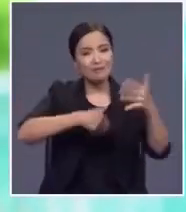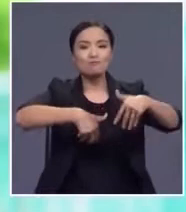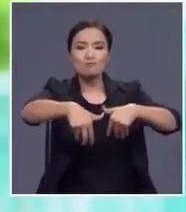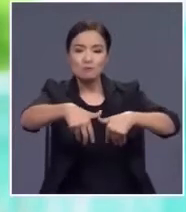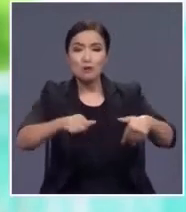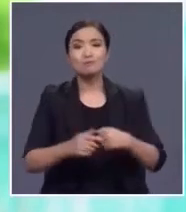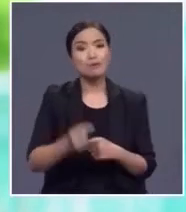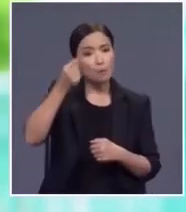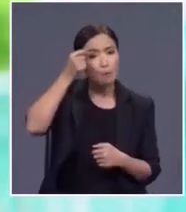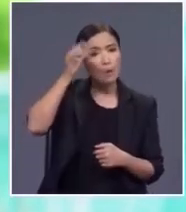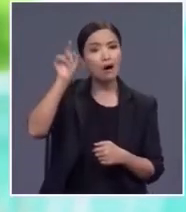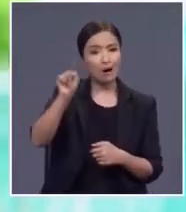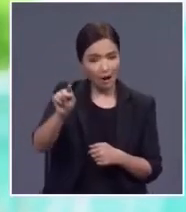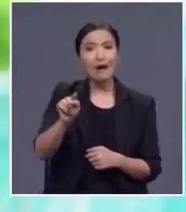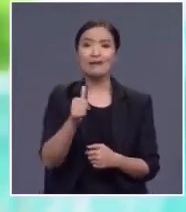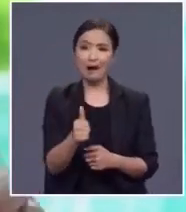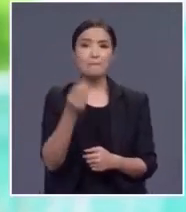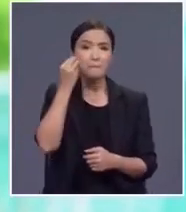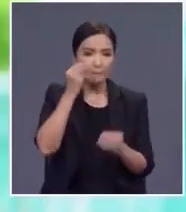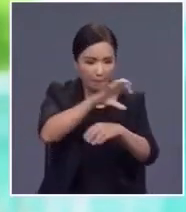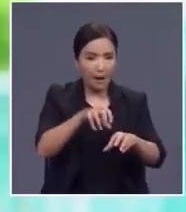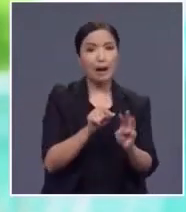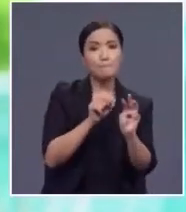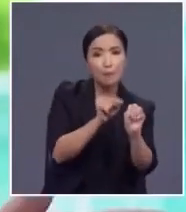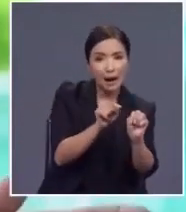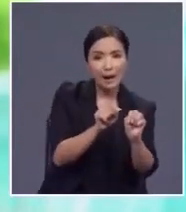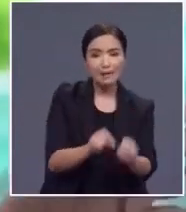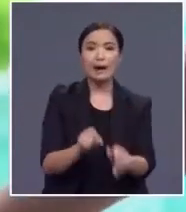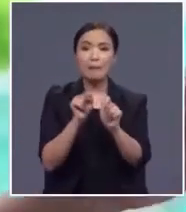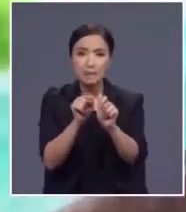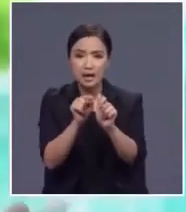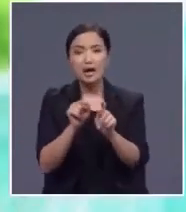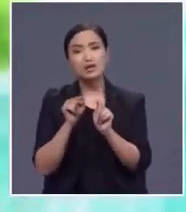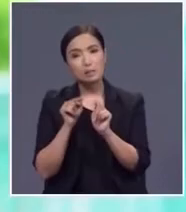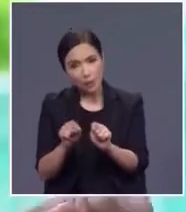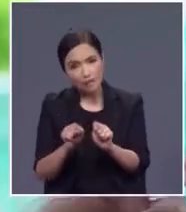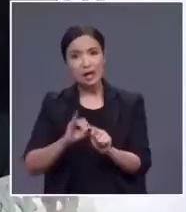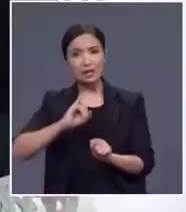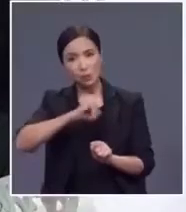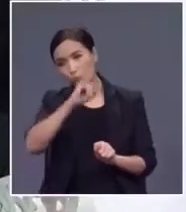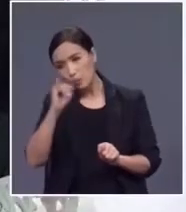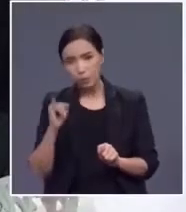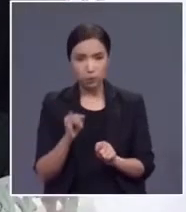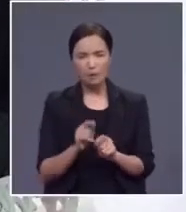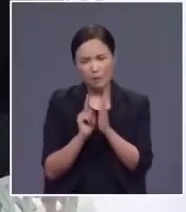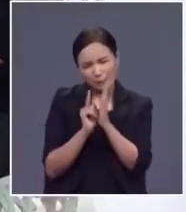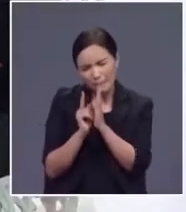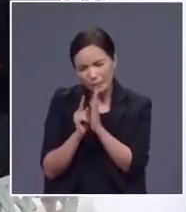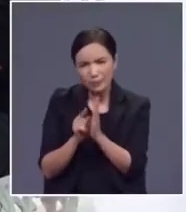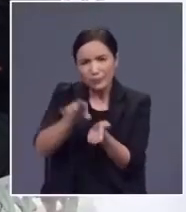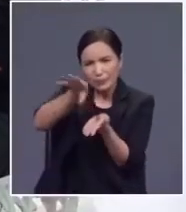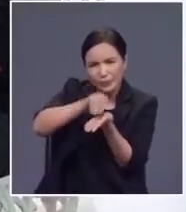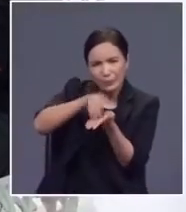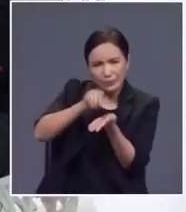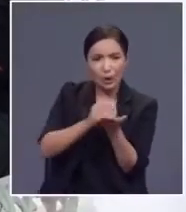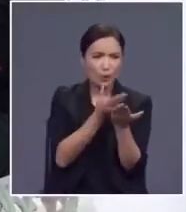ทอําหมู่บ้านอําเภอตําบลจังหวัดก็จะมีการได้รับข้อมูลเป็นวินาทีเป็นนาทีอย่างคุณเรียน คือเรารวมไปถึงครอบคลุ